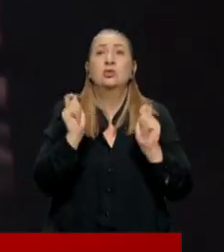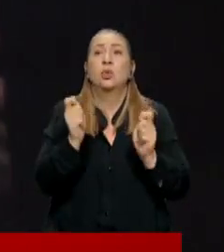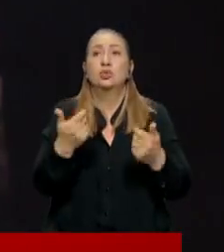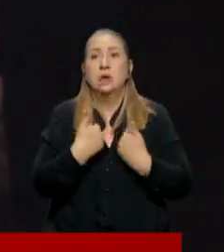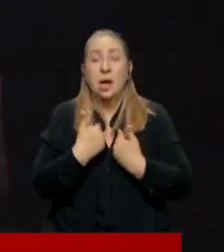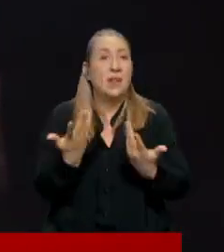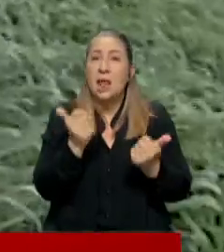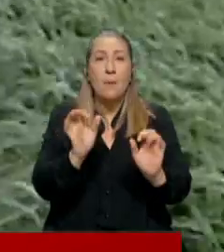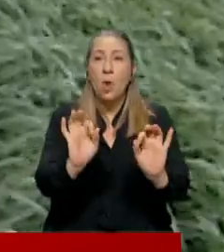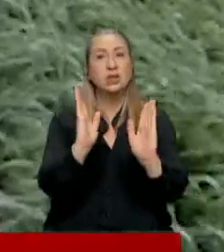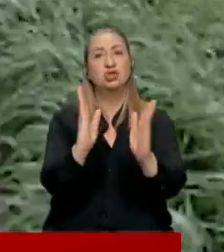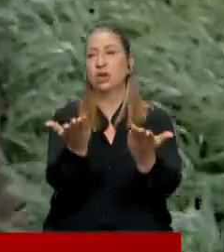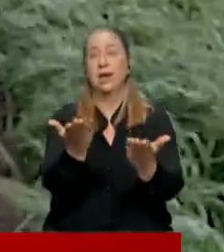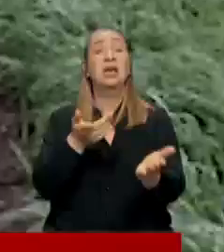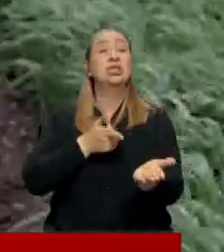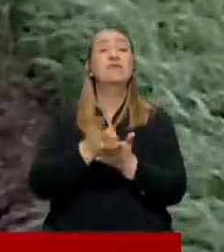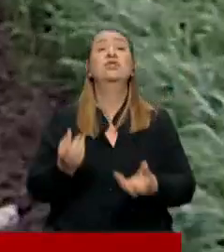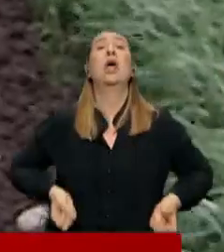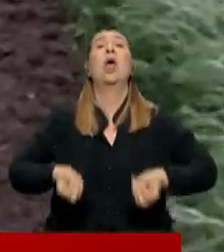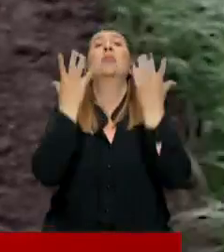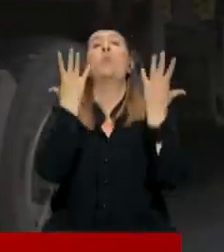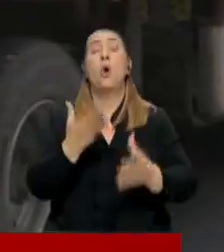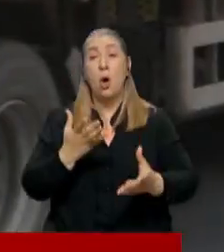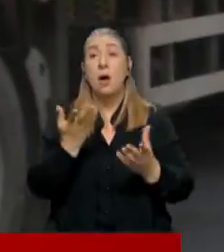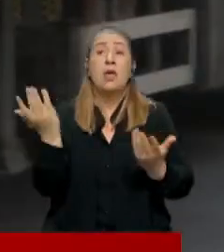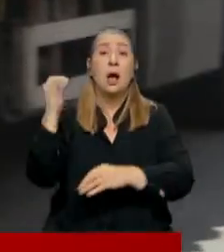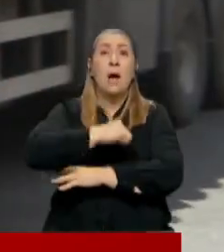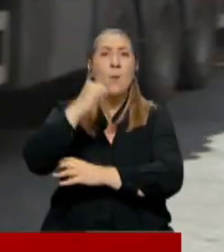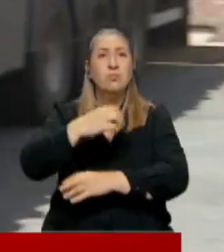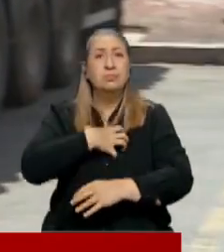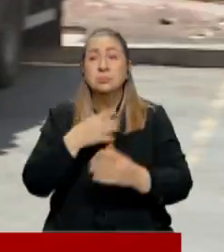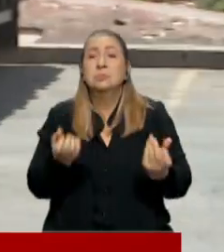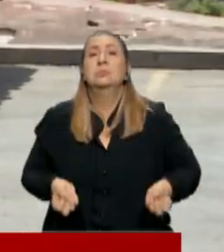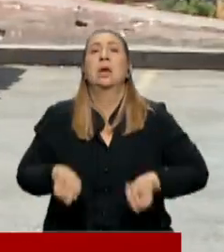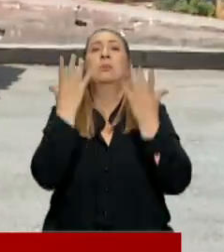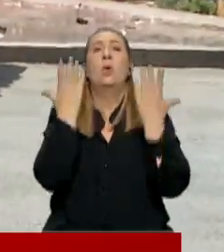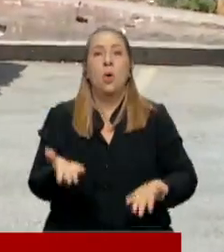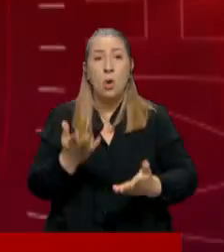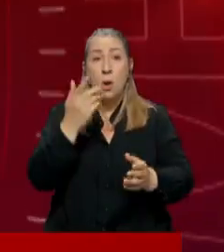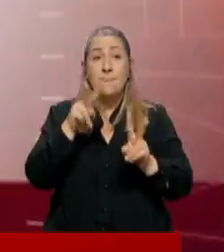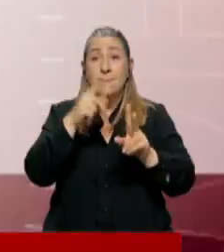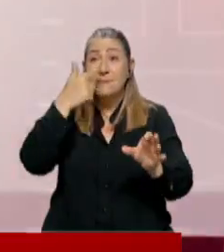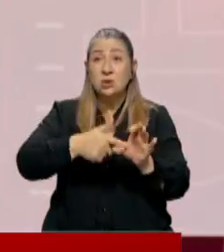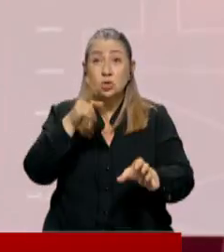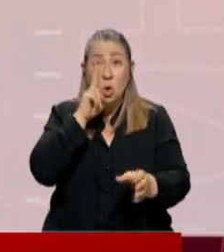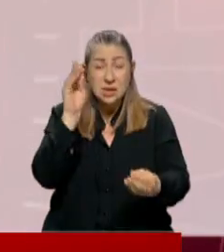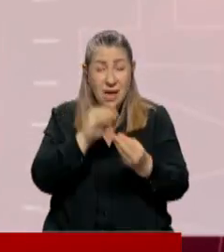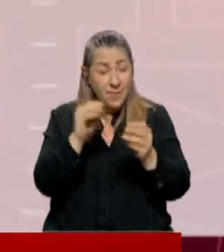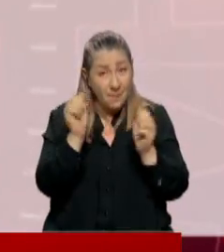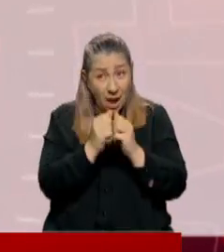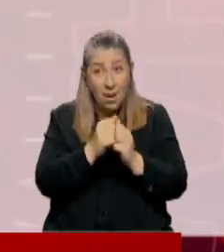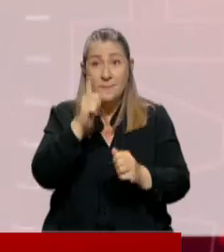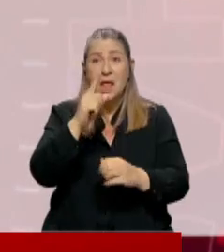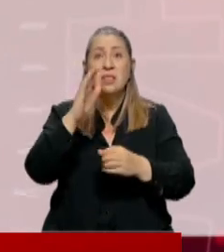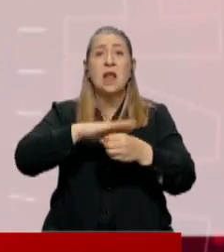kalıyoruz. Ama nereye kadar? Ne çiftçi yetişebiliyor akaryakıt zammına ne de nakliyeci. Motorine gelen son zamlarla birlikte